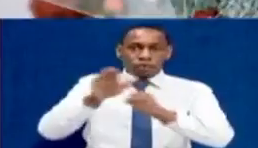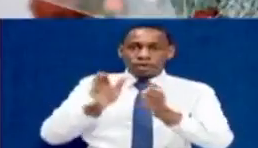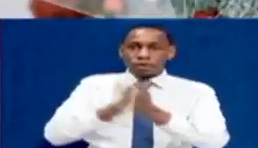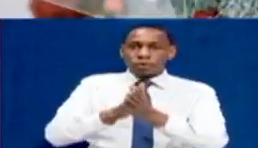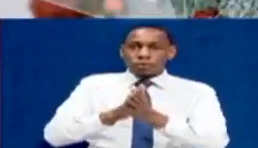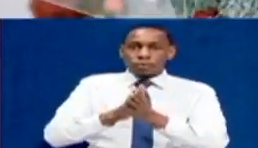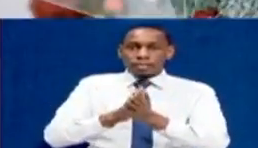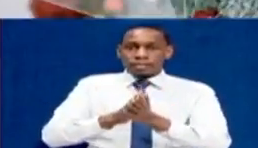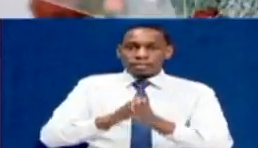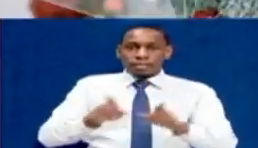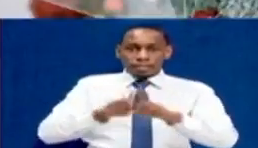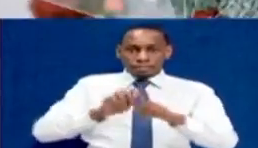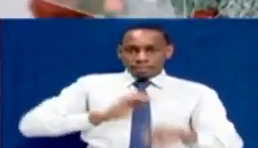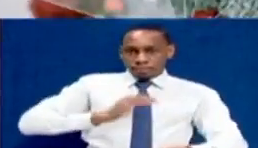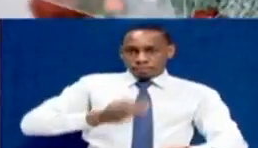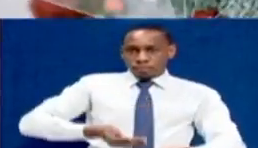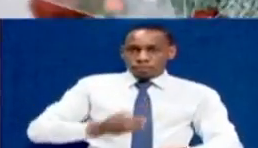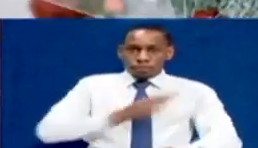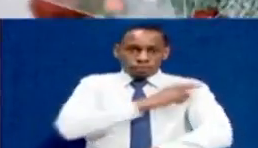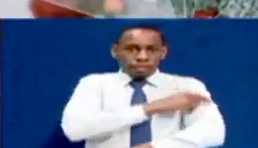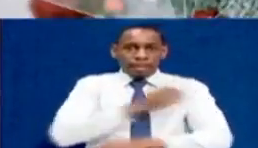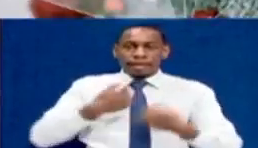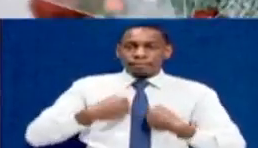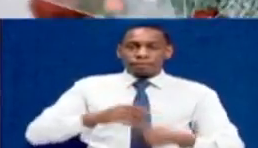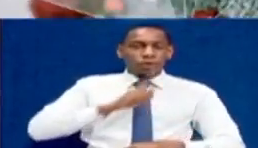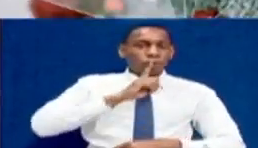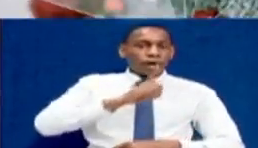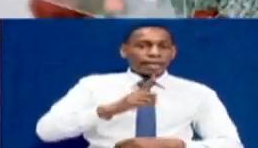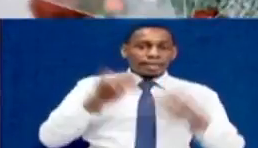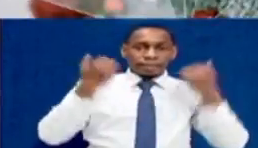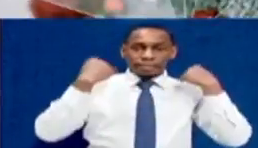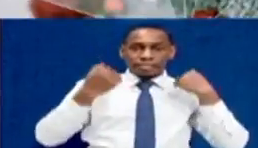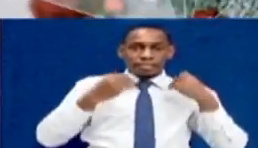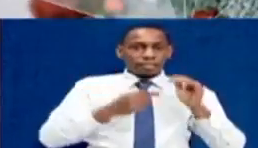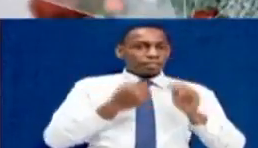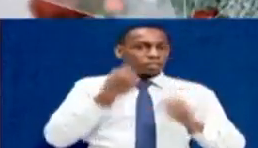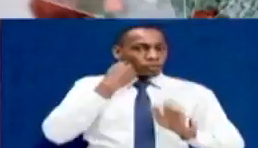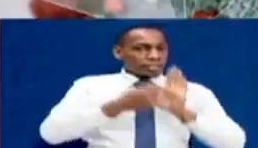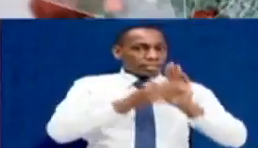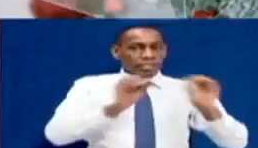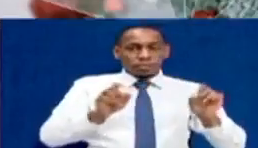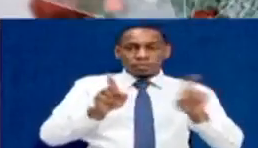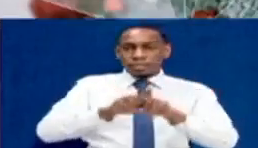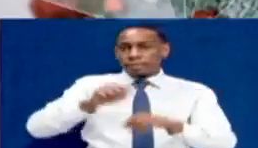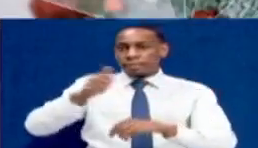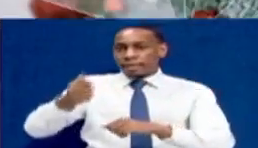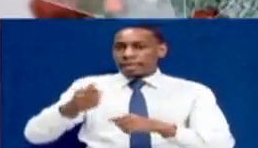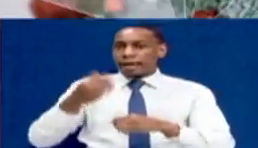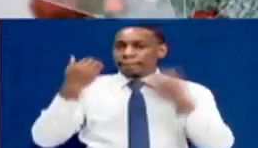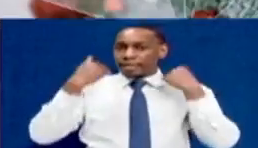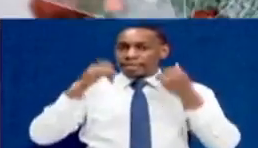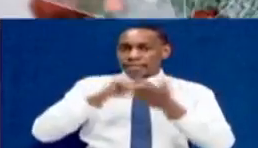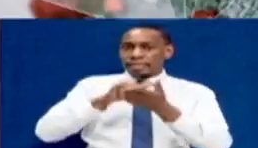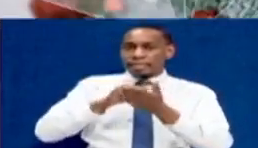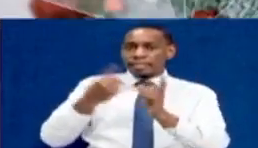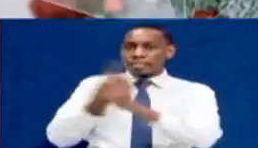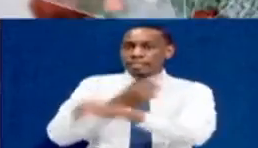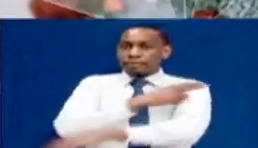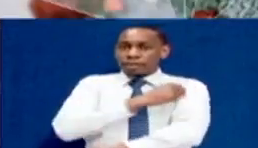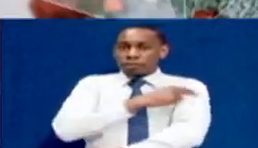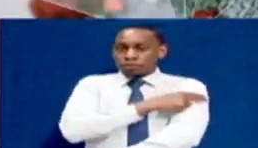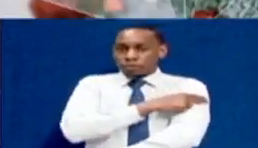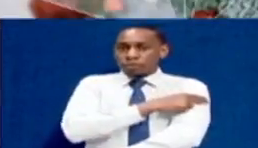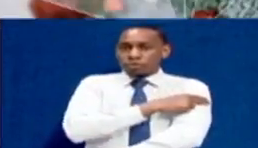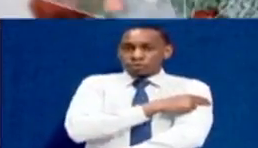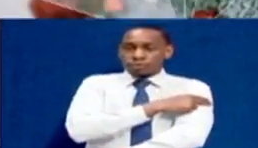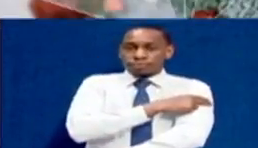mabweni ya Pumwani yakiwa na vitanda 100 kwa wagonjwa wasio na dalili, sawa na vitanda 190 vilivyo kwenye Mary Griffins katika kituo